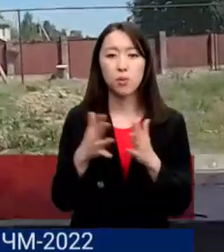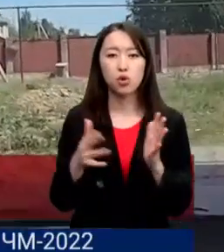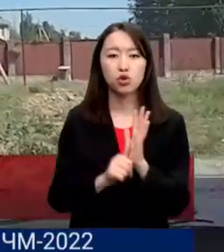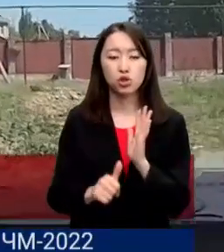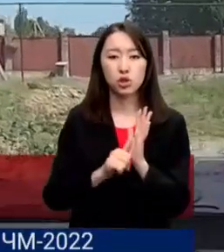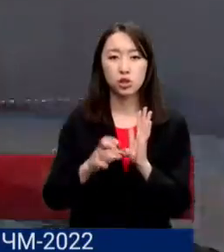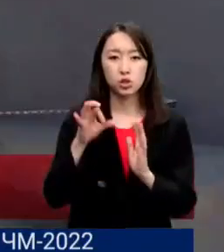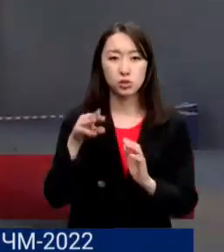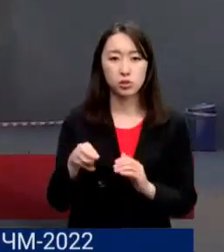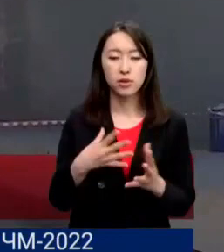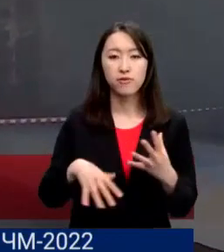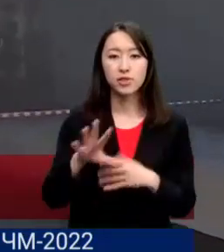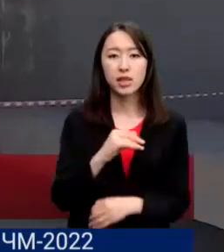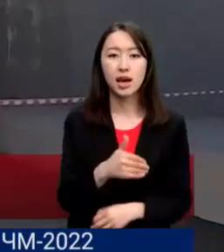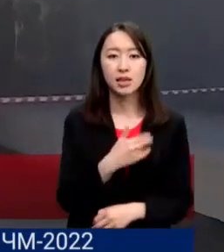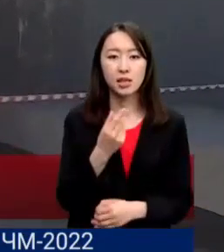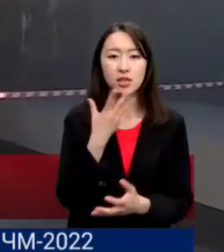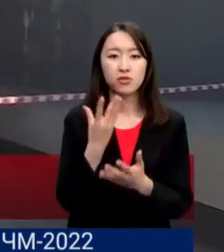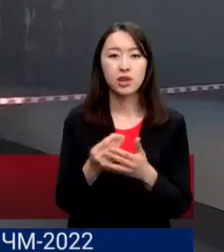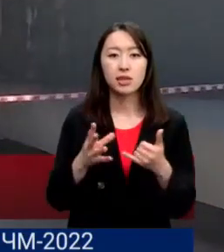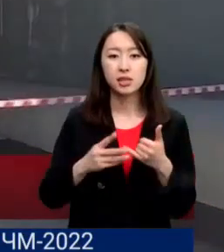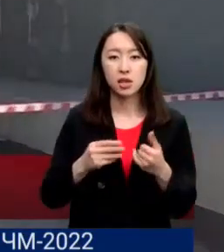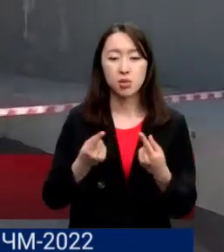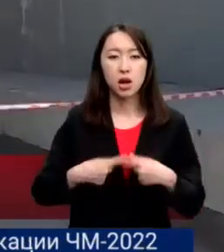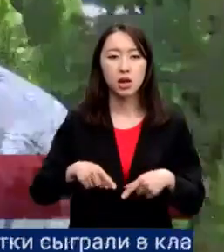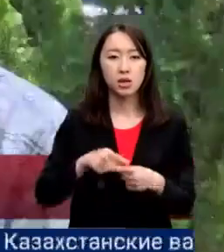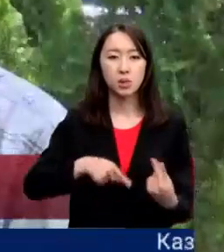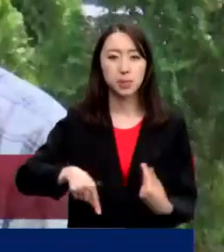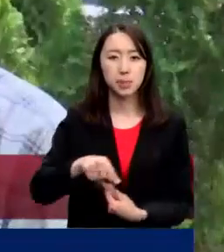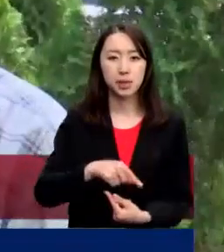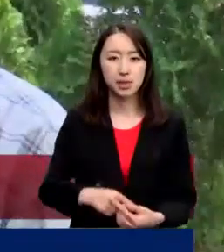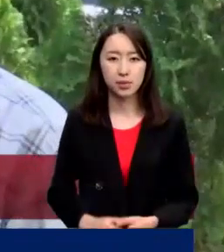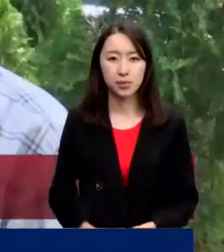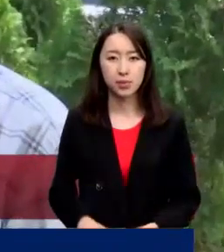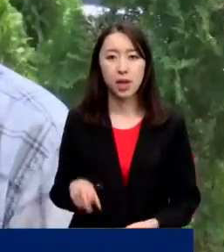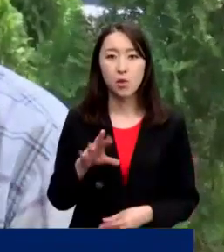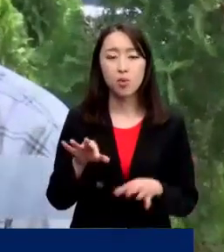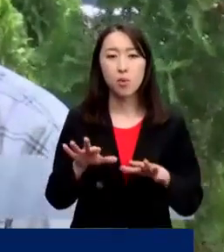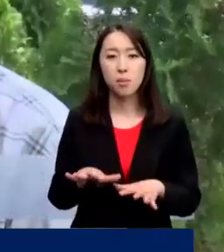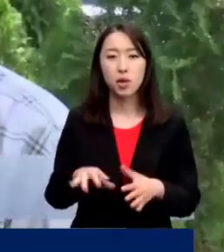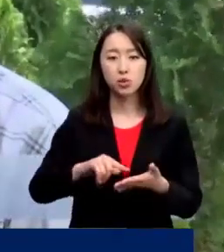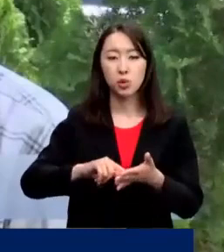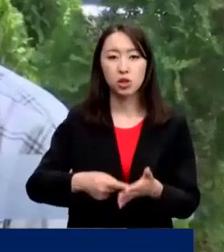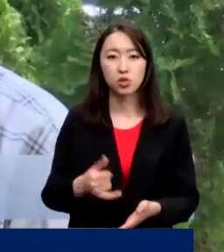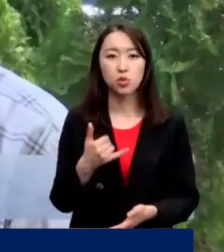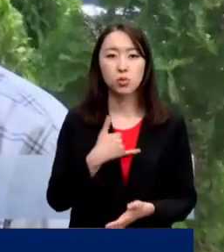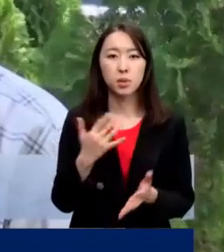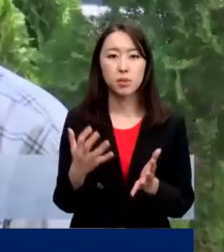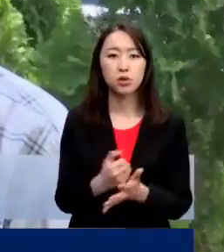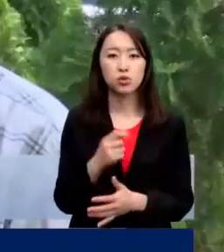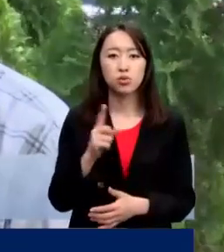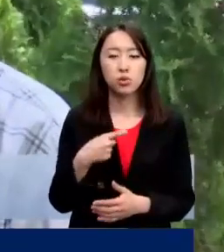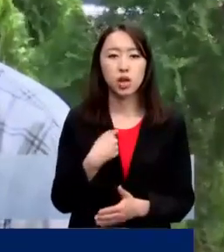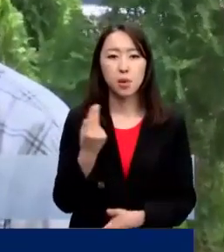60 соток. Все они хотели на своих землях организовать бизнес. По местоположению у меня получился, что